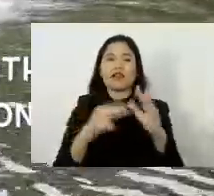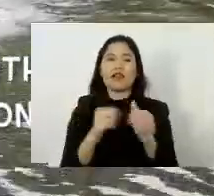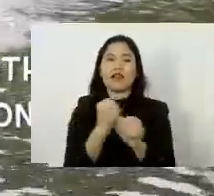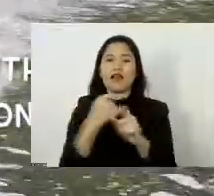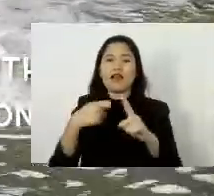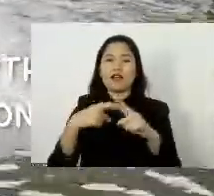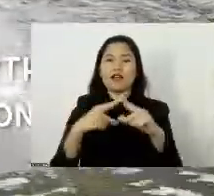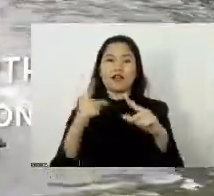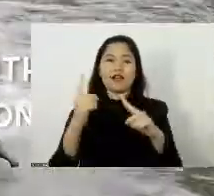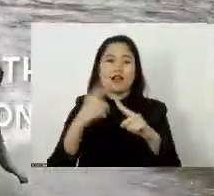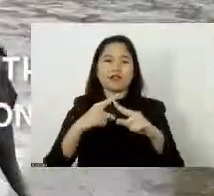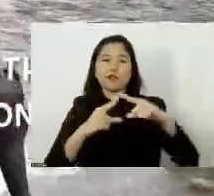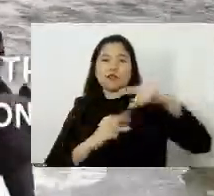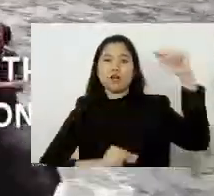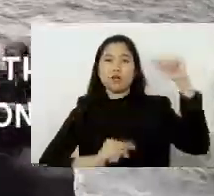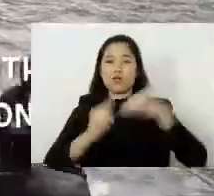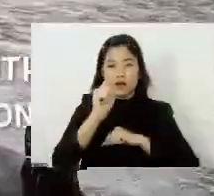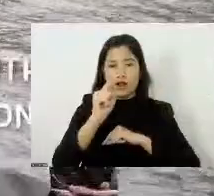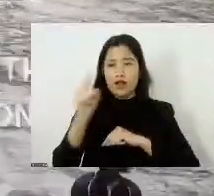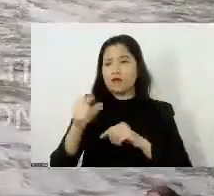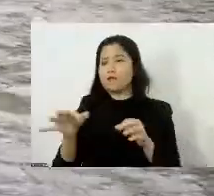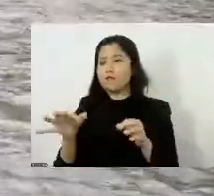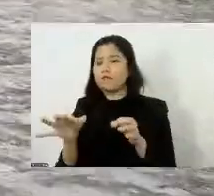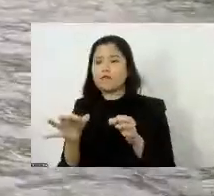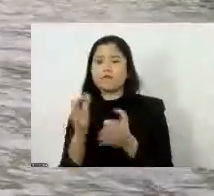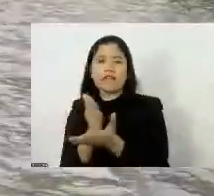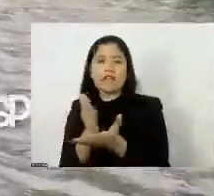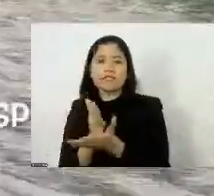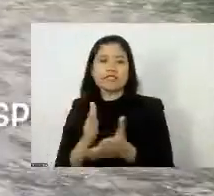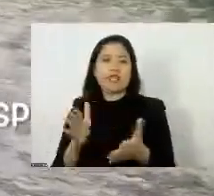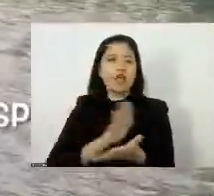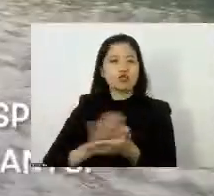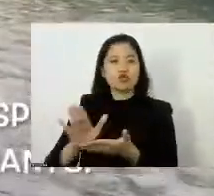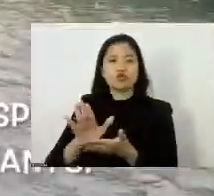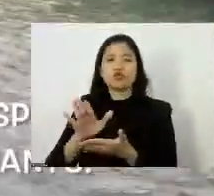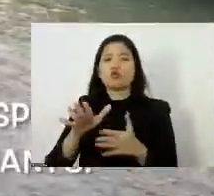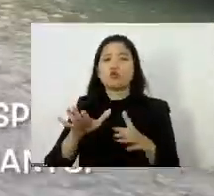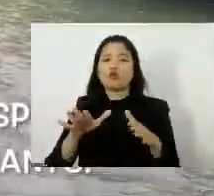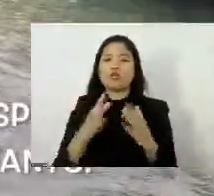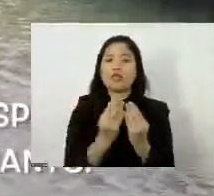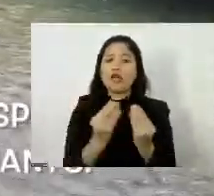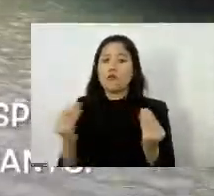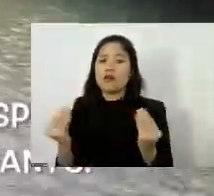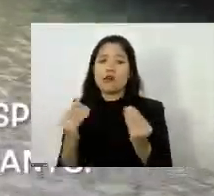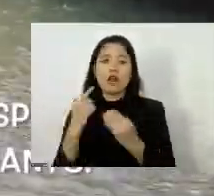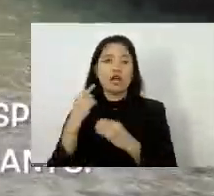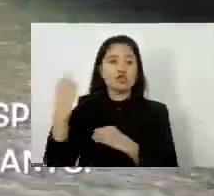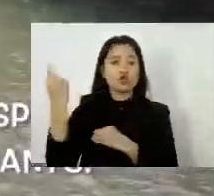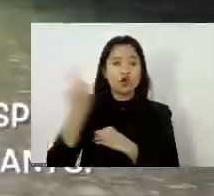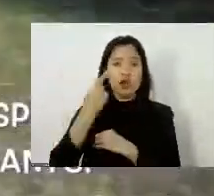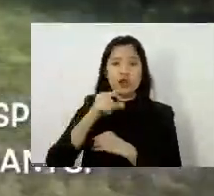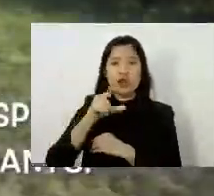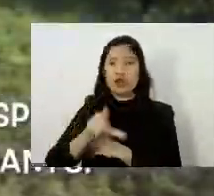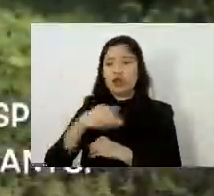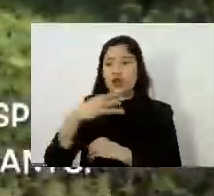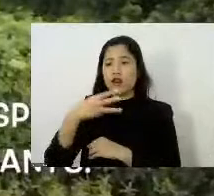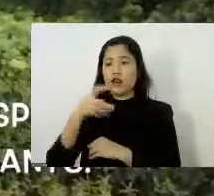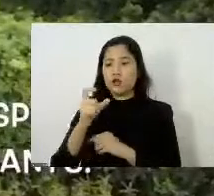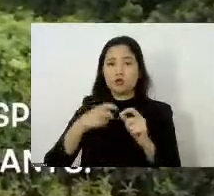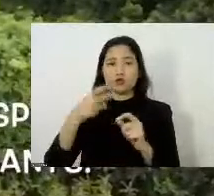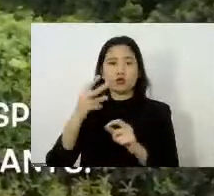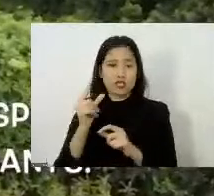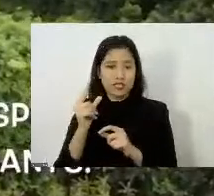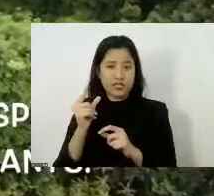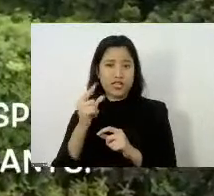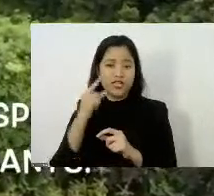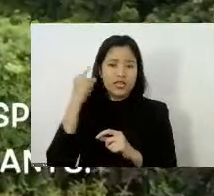berbatasan langsung dengan Taman Nasional Gunung Leuser dan satu-satunya taman nasional yang masih